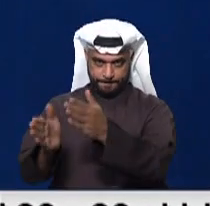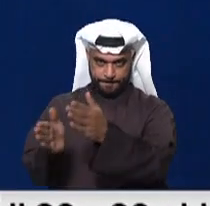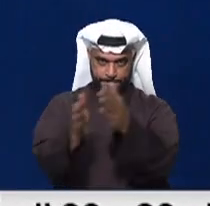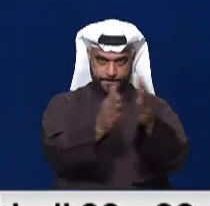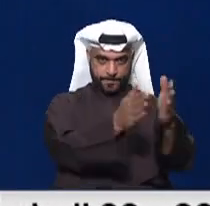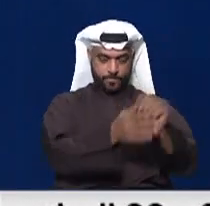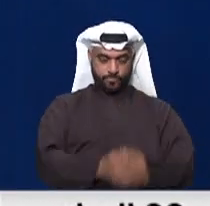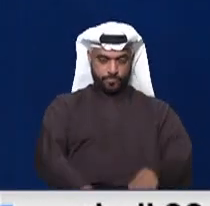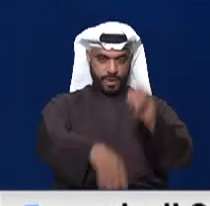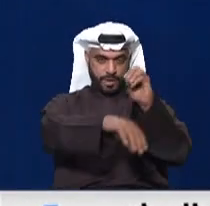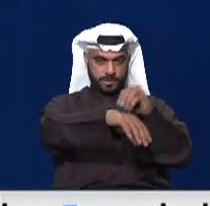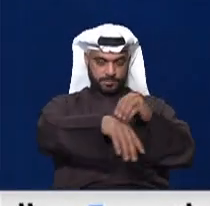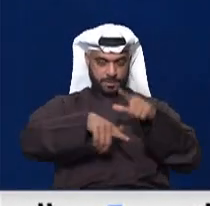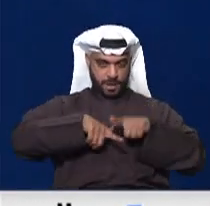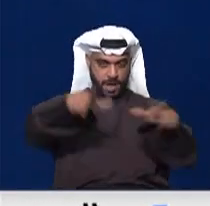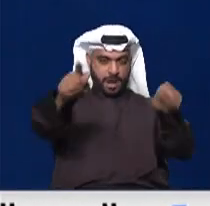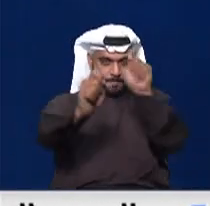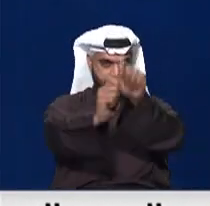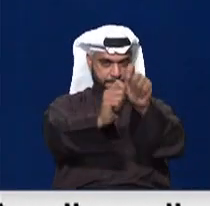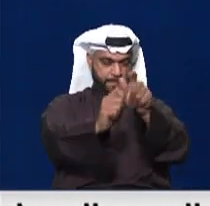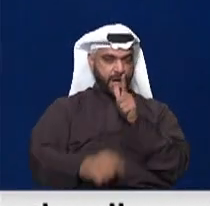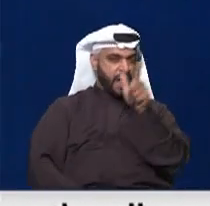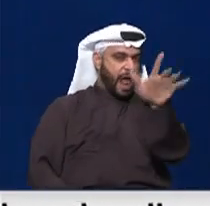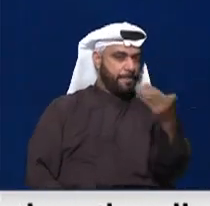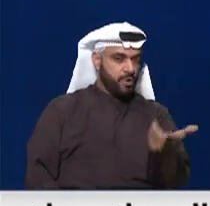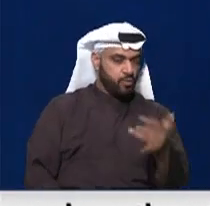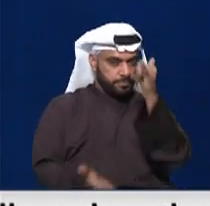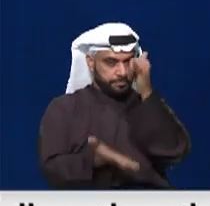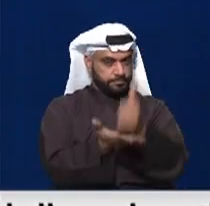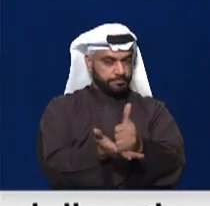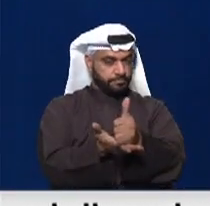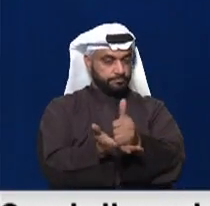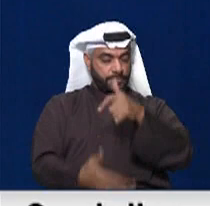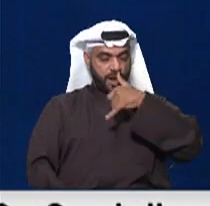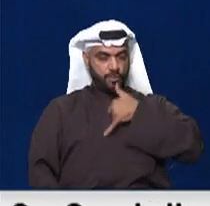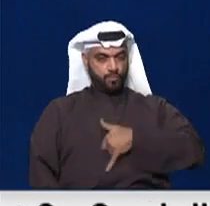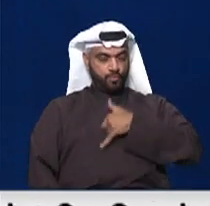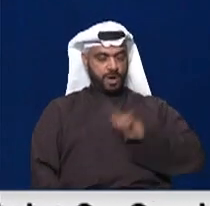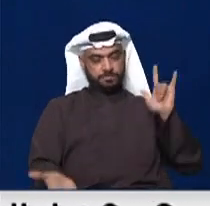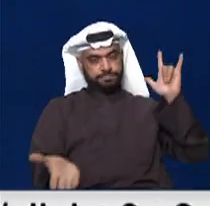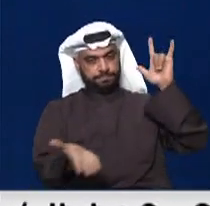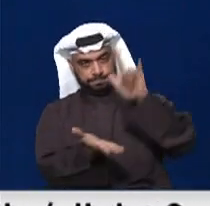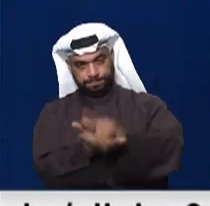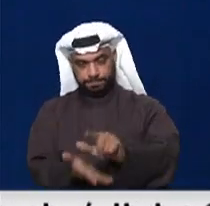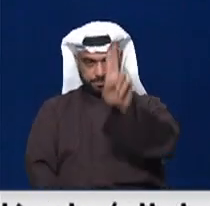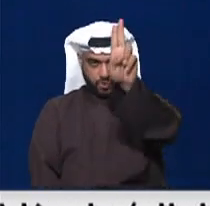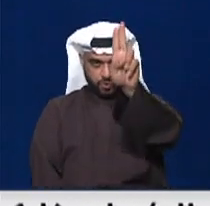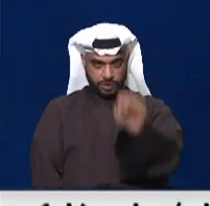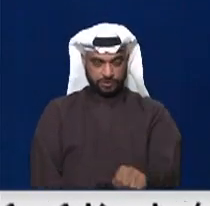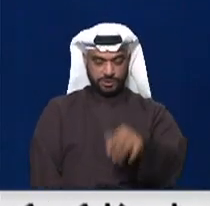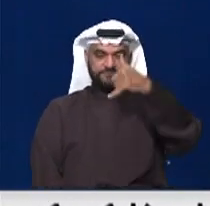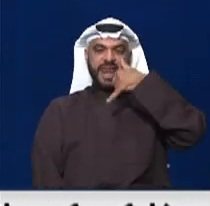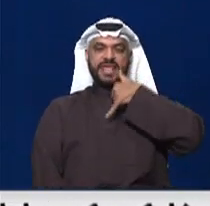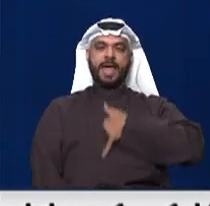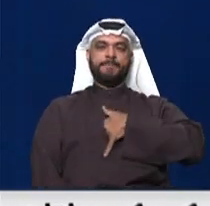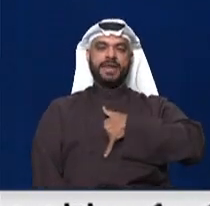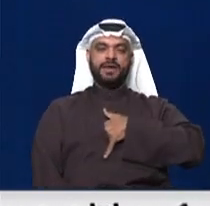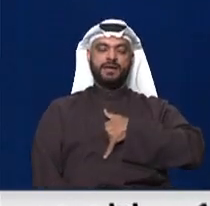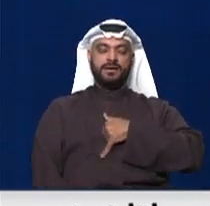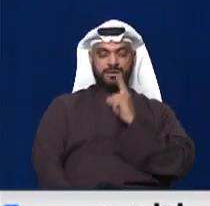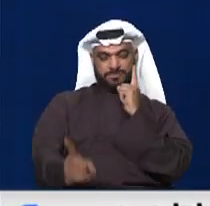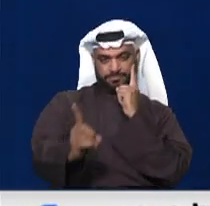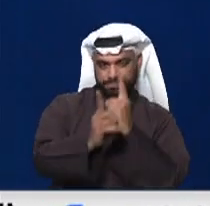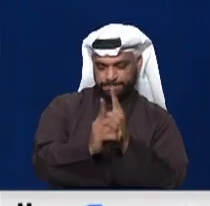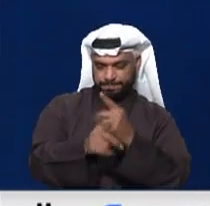بعث مبعوث الأمم المتحدة الخاص إلى اليمن هانس كرونبيرغ أمس جميع الأطراف المعنية بالتطورات في اليمن على التحلي